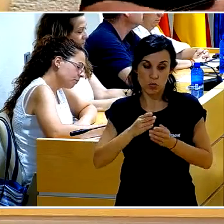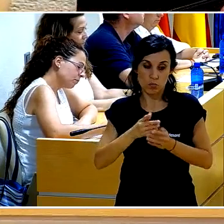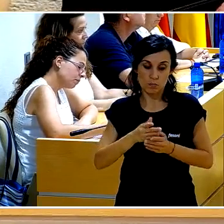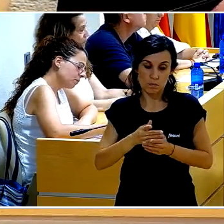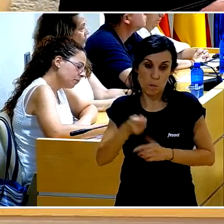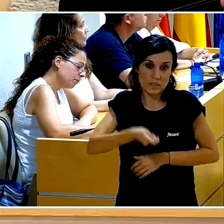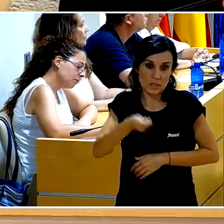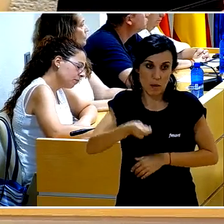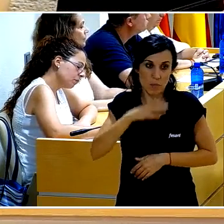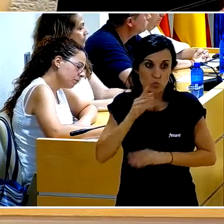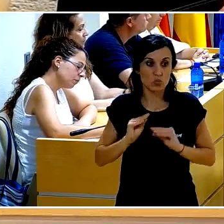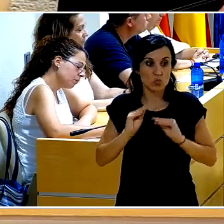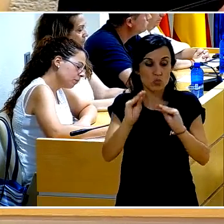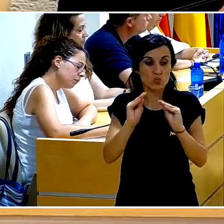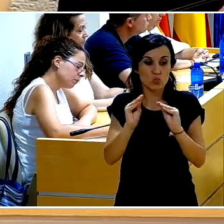nostre pesar